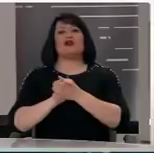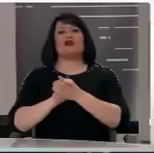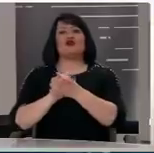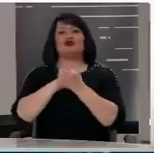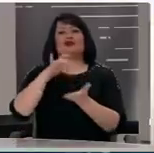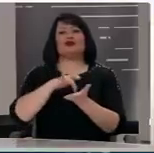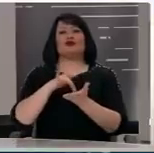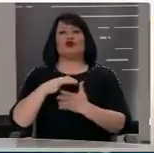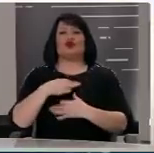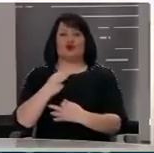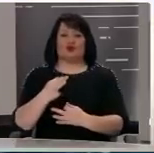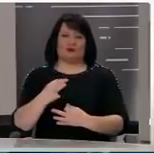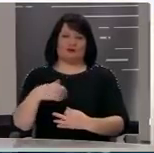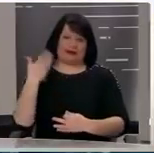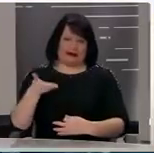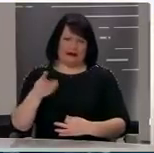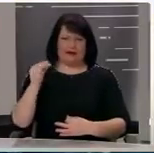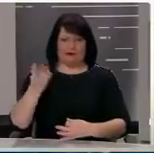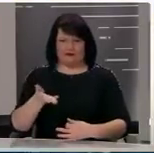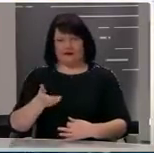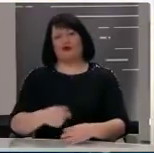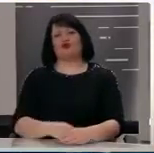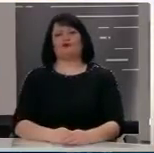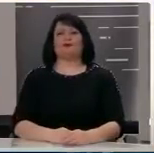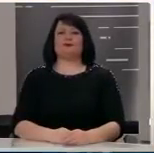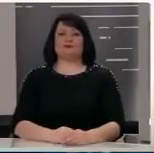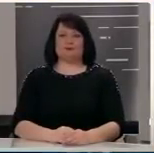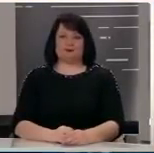Κεντρών, ο κύριος Σαρίδης.